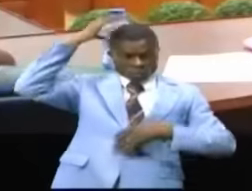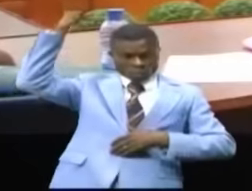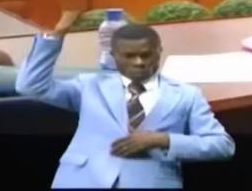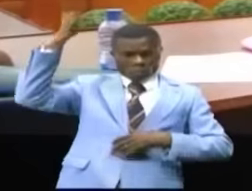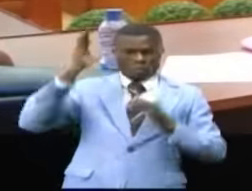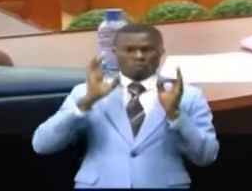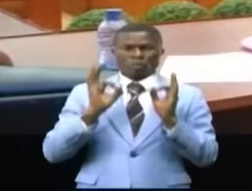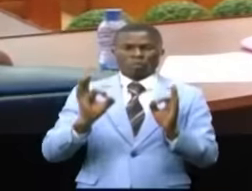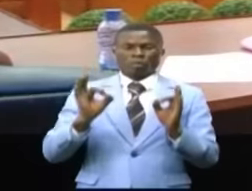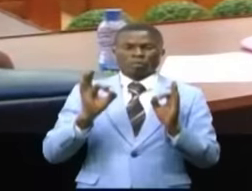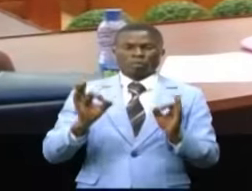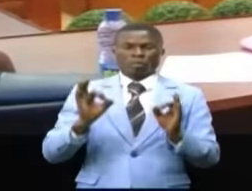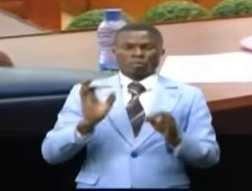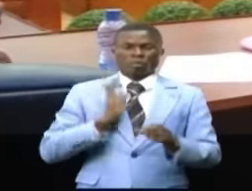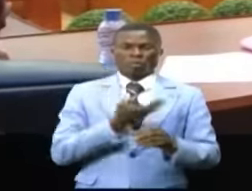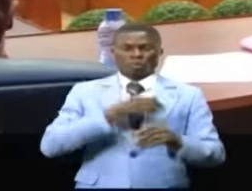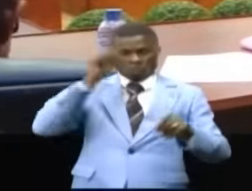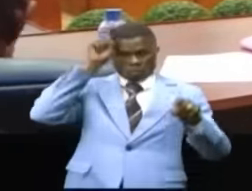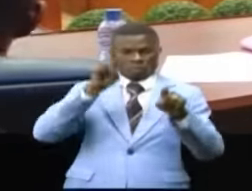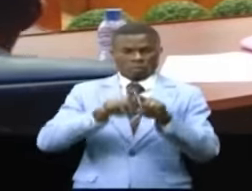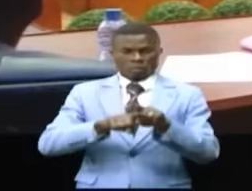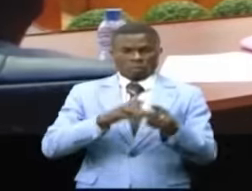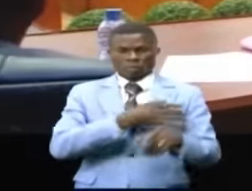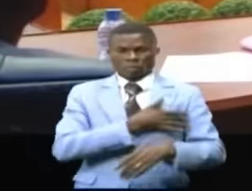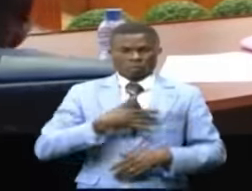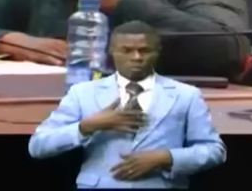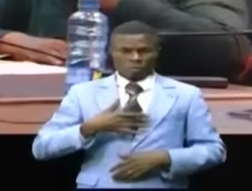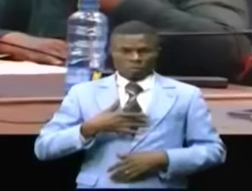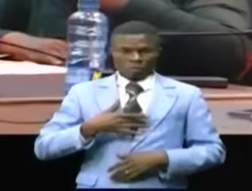général, notre frère bien-aimé